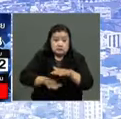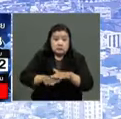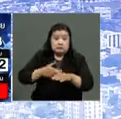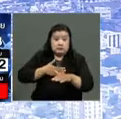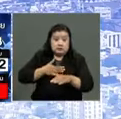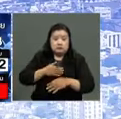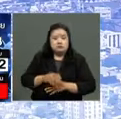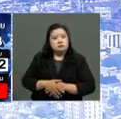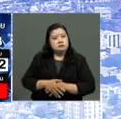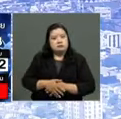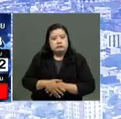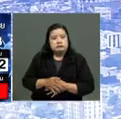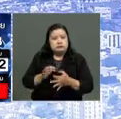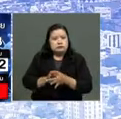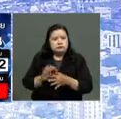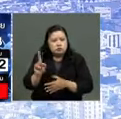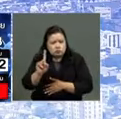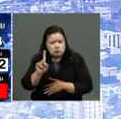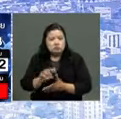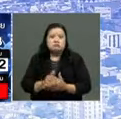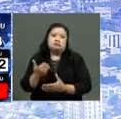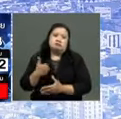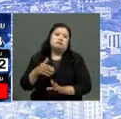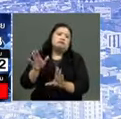ตอนนี้นะครับที่อยู่ในแบบแอนดรอยด์นะครับเข้าถึงข้อมูลส่วนตัวประชาชนเท่าที่ดูตอนนี้ฮ่ะจะเป็น0นะครับมีเฉพาะตอนการลงทะเบียนเท่านั้นนะครับที่ยืนยันว่าเบอร์โทรศัพท์นี้